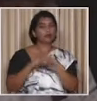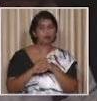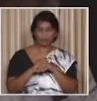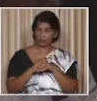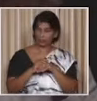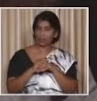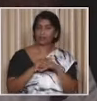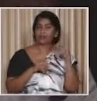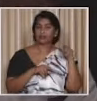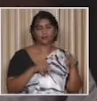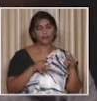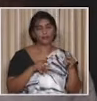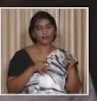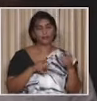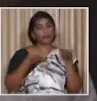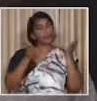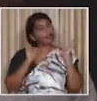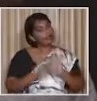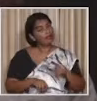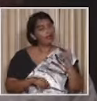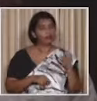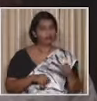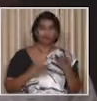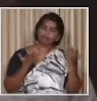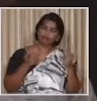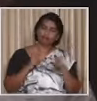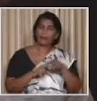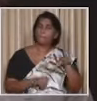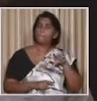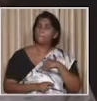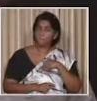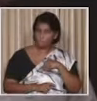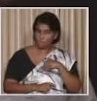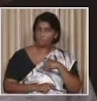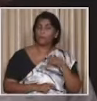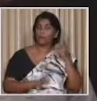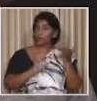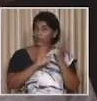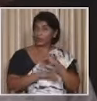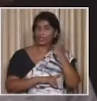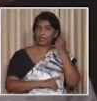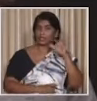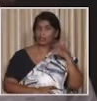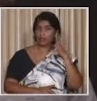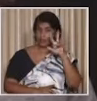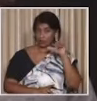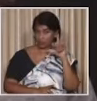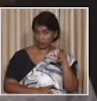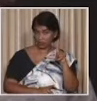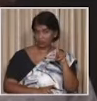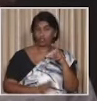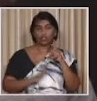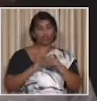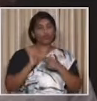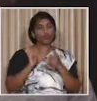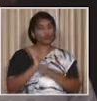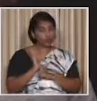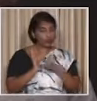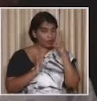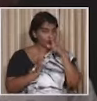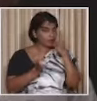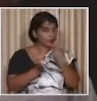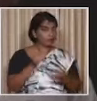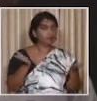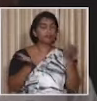කළා. එතකොට අවසානයේ කෙසේ හෝ පිළිගත්තා එදා 1987 ජූලි මාසේ අත්සන් කරලා